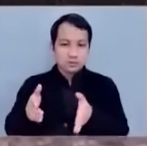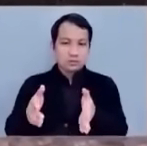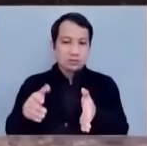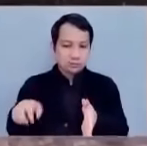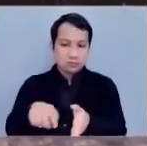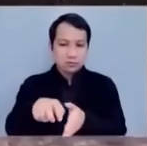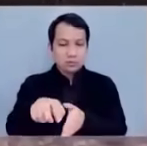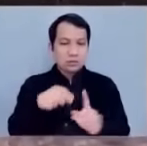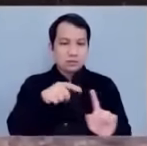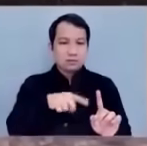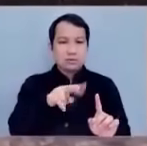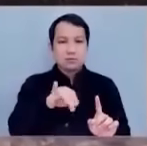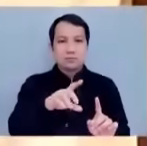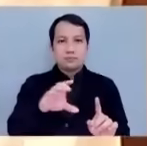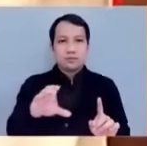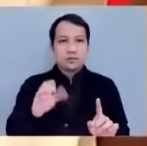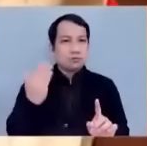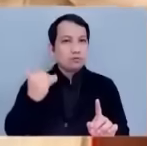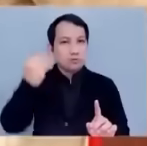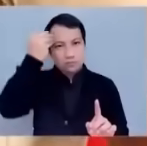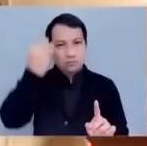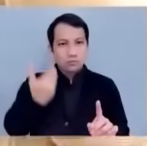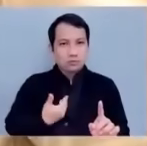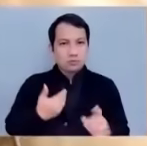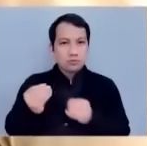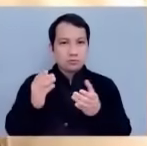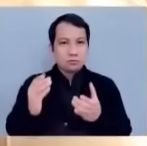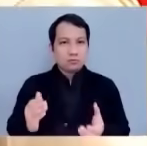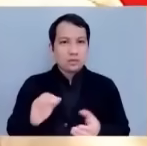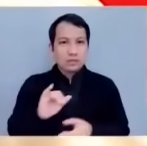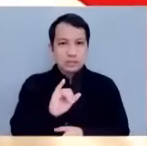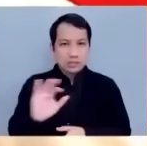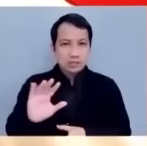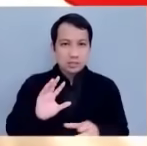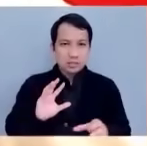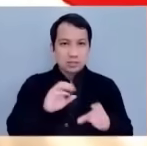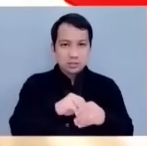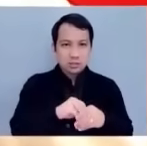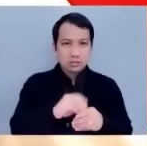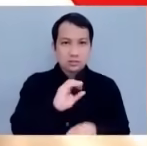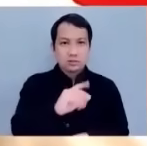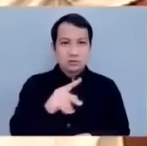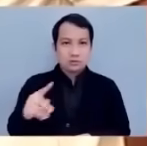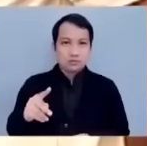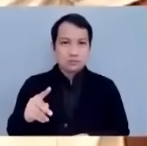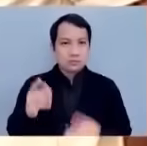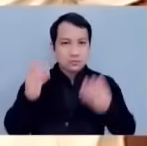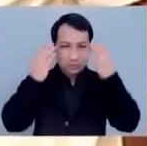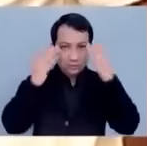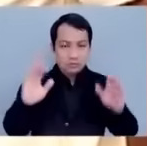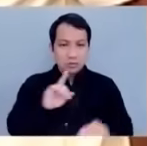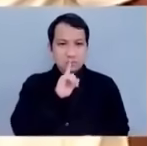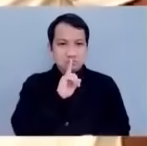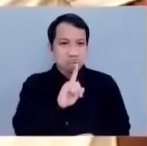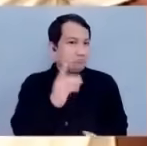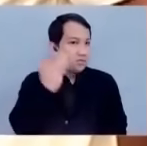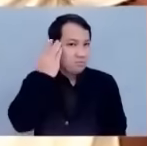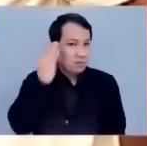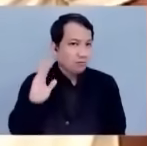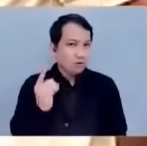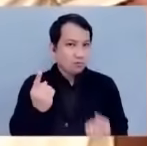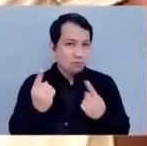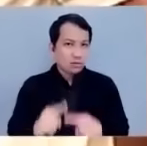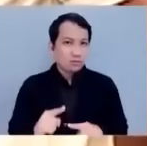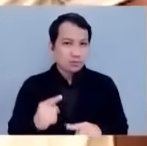Vic, walang nasabi sa kanya ang kanyang operator kung nakasali ito sa kooperatiba. Kaya hindi pa rin daw siya sigurado kung anong mangyayari sa